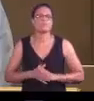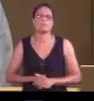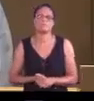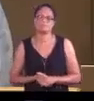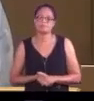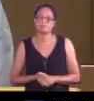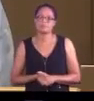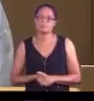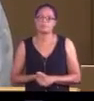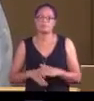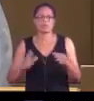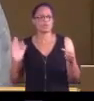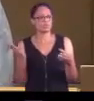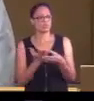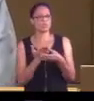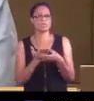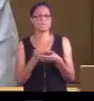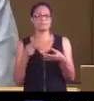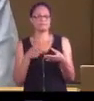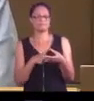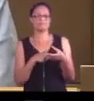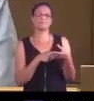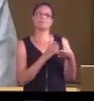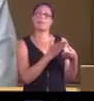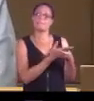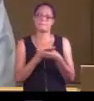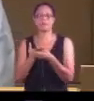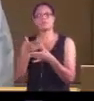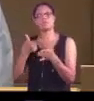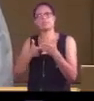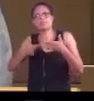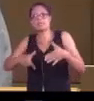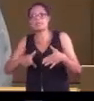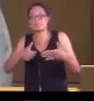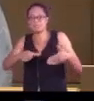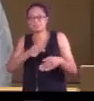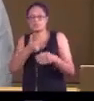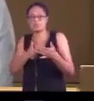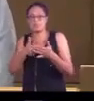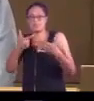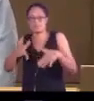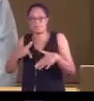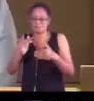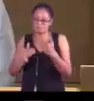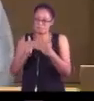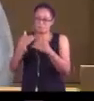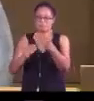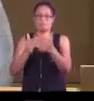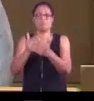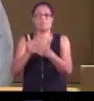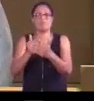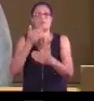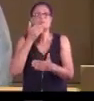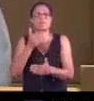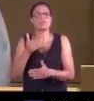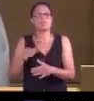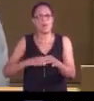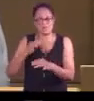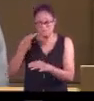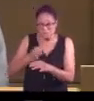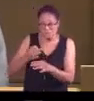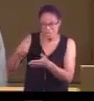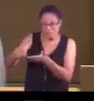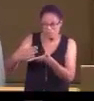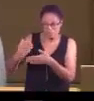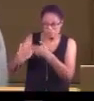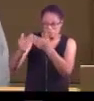Ce dossier a été repris en main en 2016-2017. Il progresse. Je remercie la collègue qui a dit qu'il va bon train, mais il